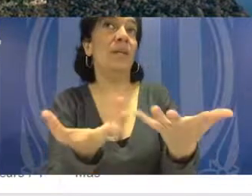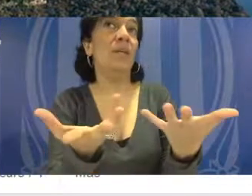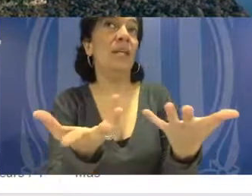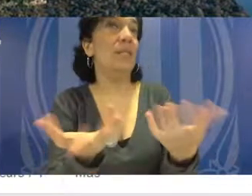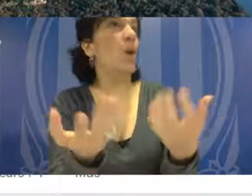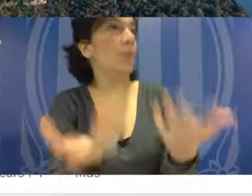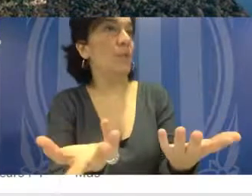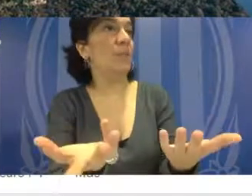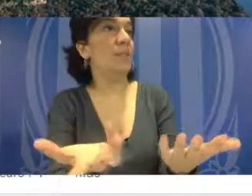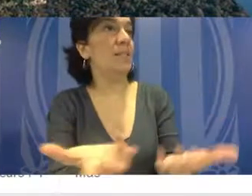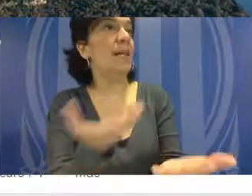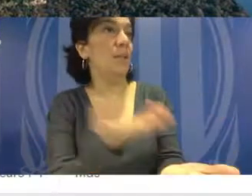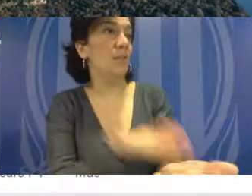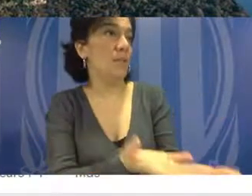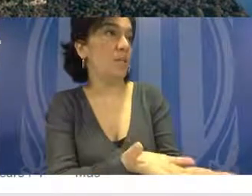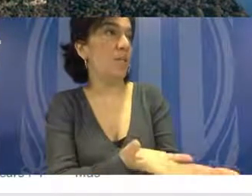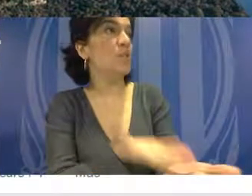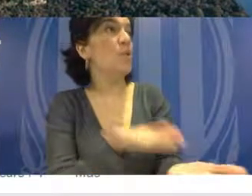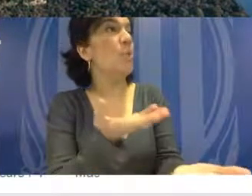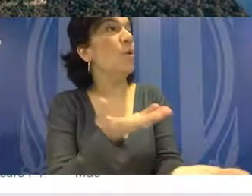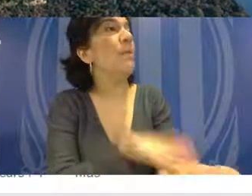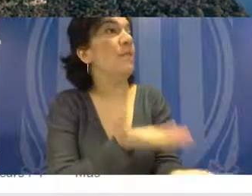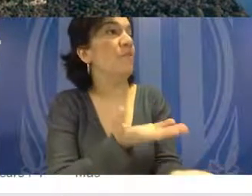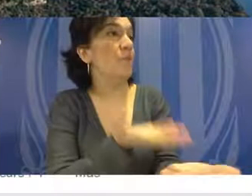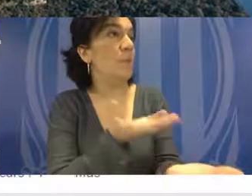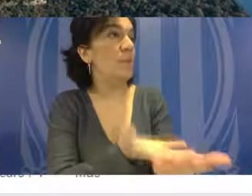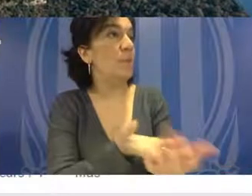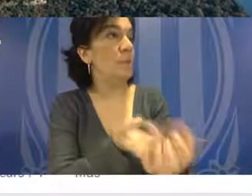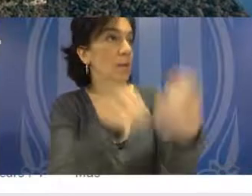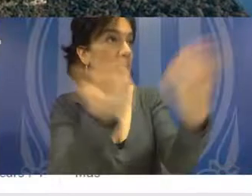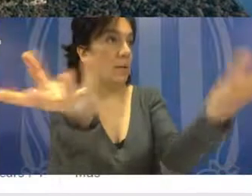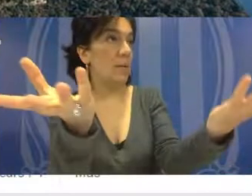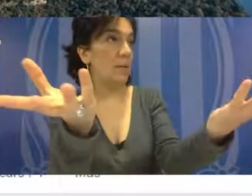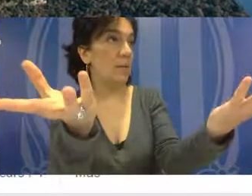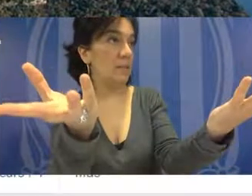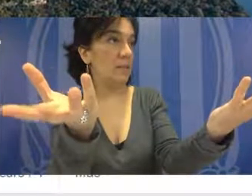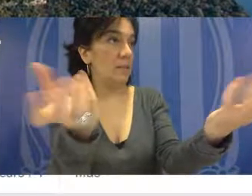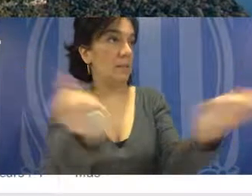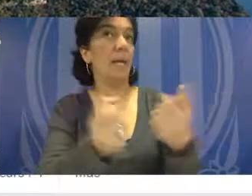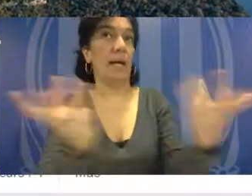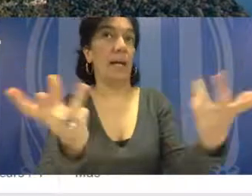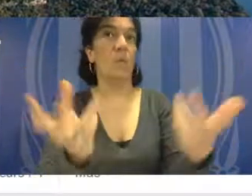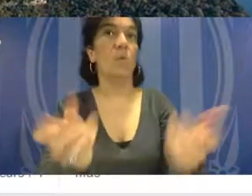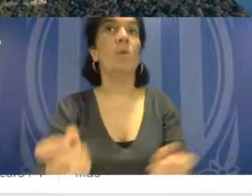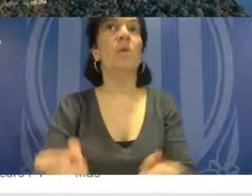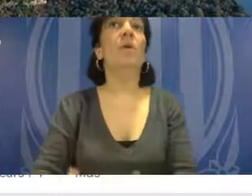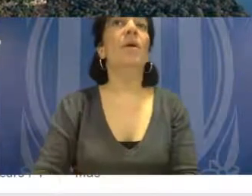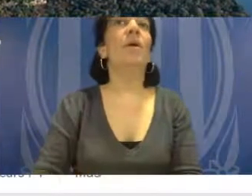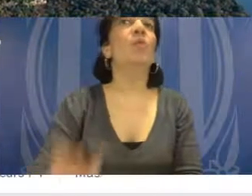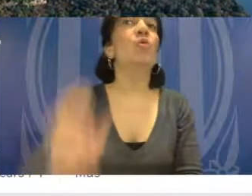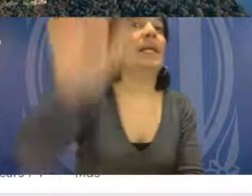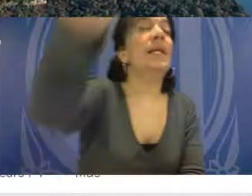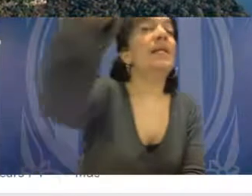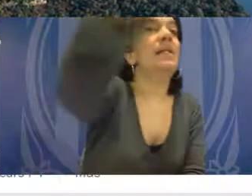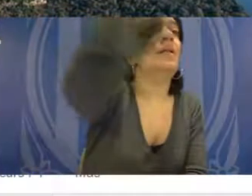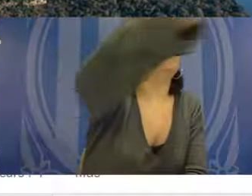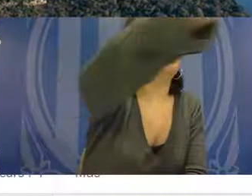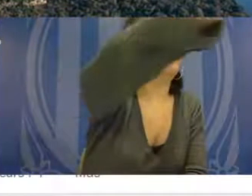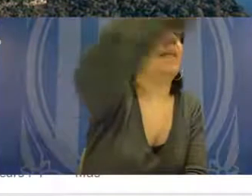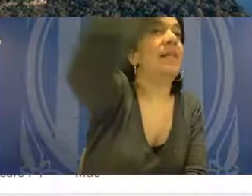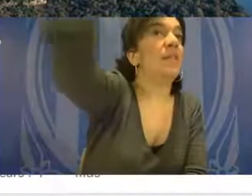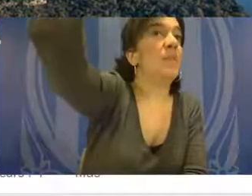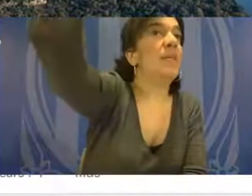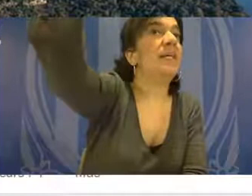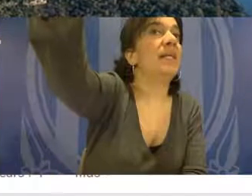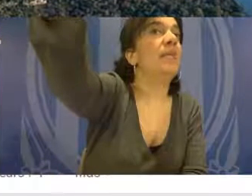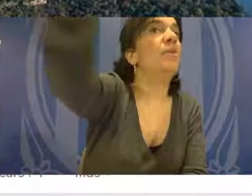han d'utilitzar o poden utilitzar Catalunya Experience com una plataforma més per donar-se a conèixer arreu. Nosaltres,